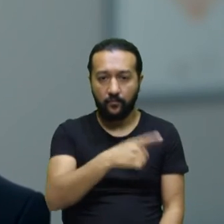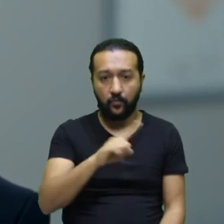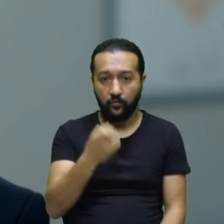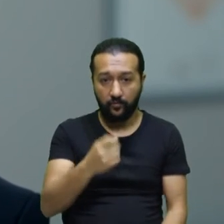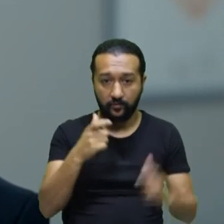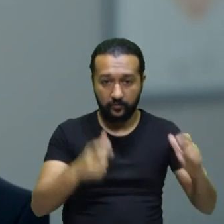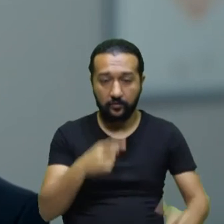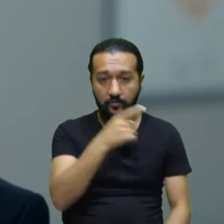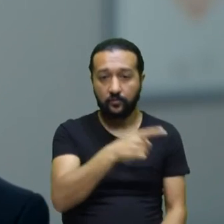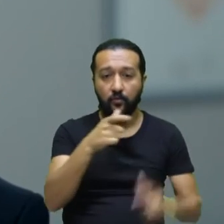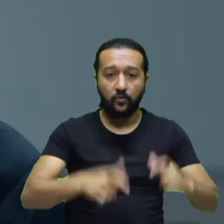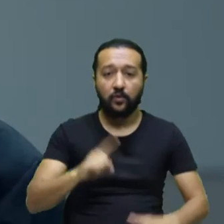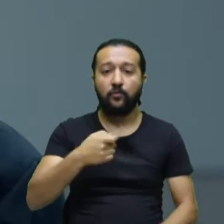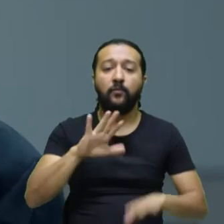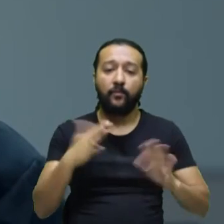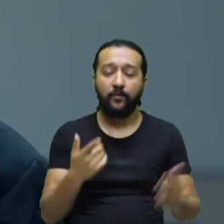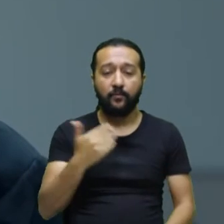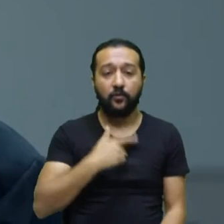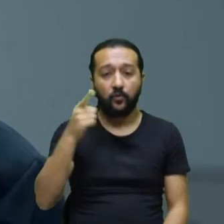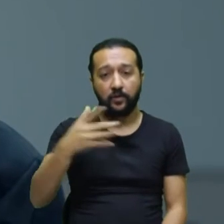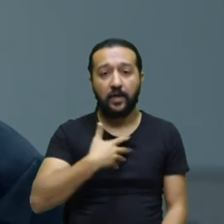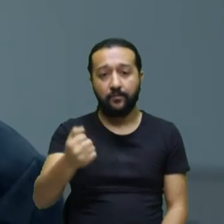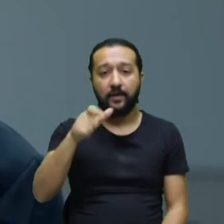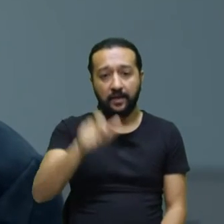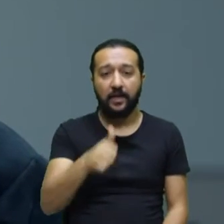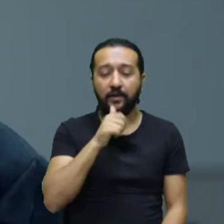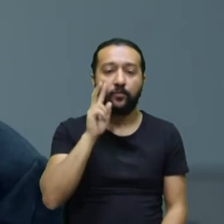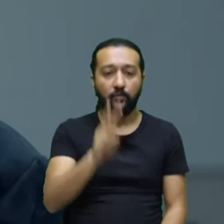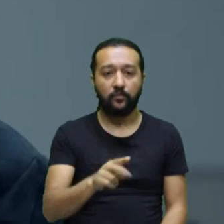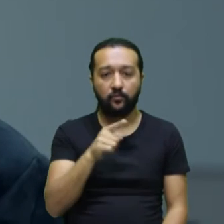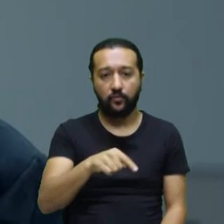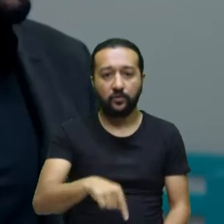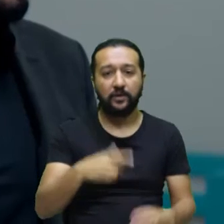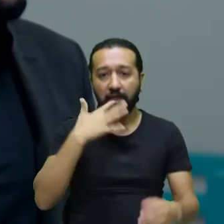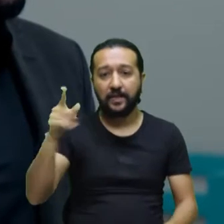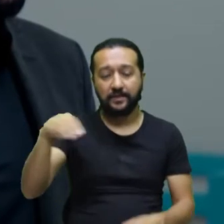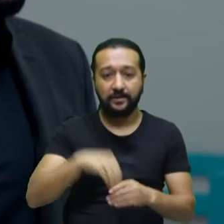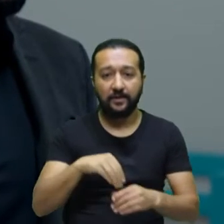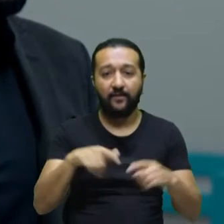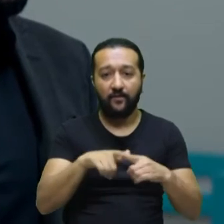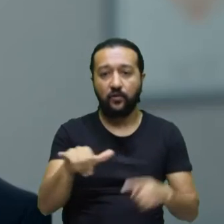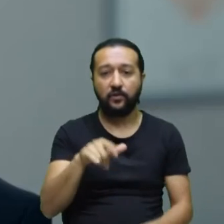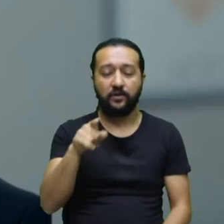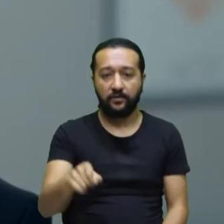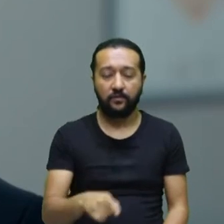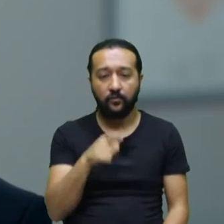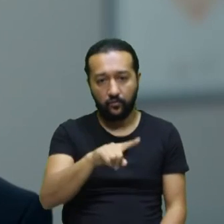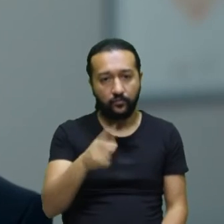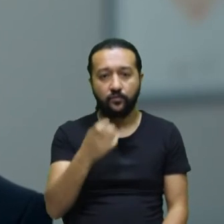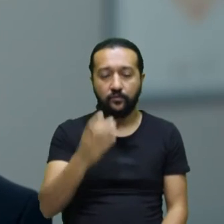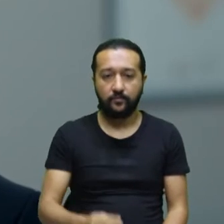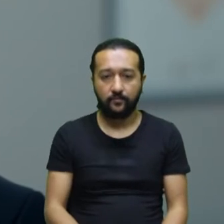Bulabilir misin orayı? Orayı bulamam ama bizi oradan almaya gelen adamı gördüm. Bugün sahilde. Faruk'un yanında. Onu